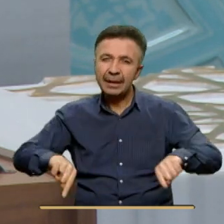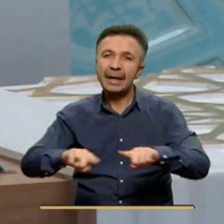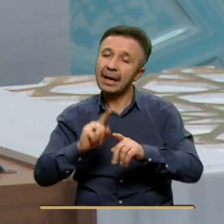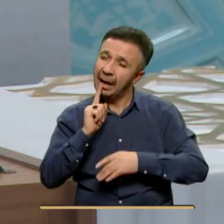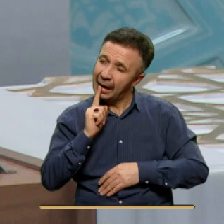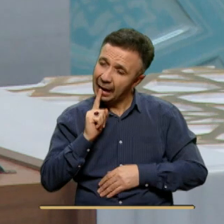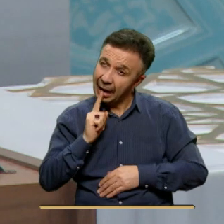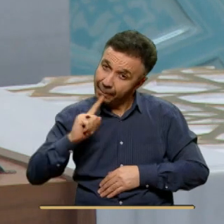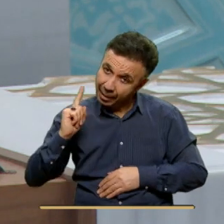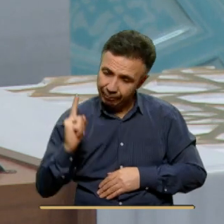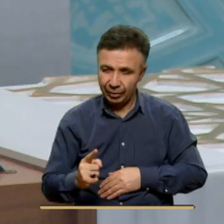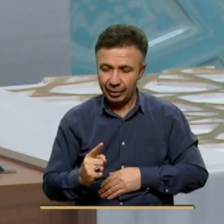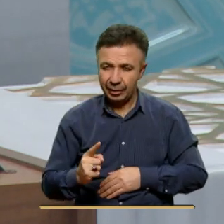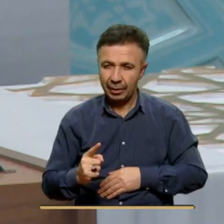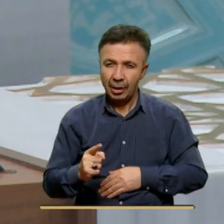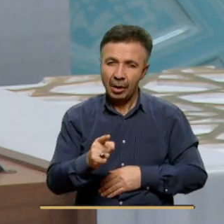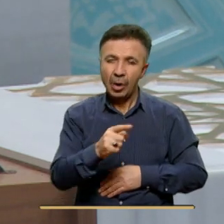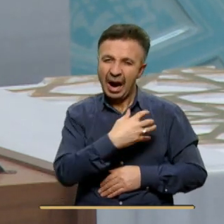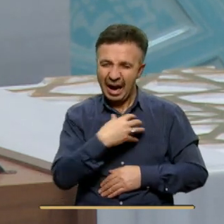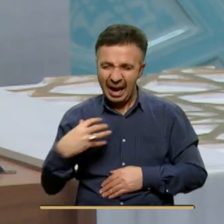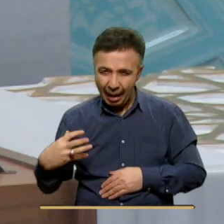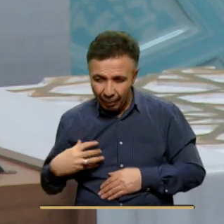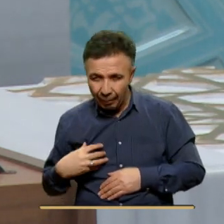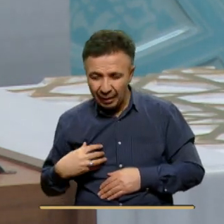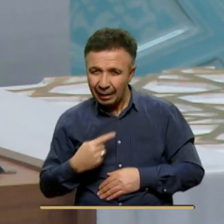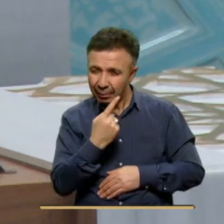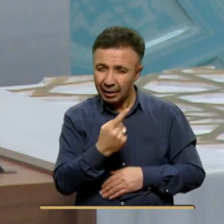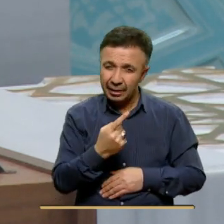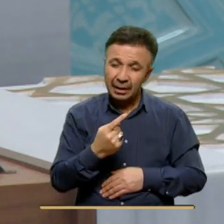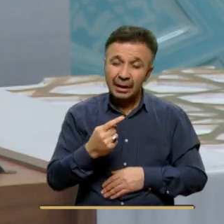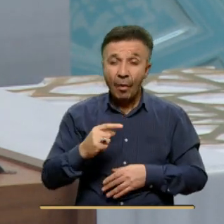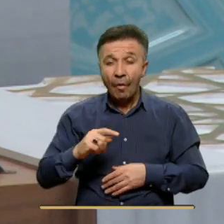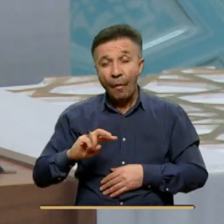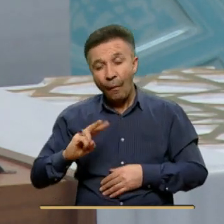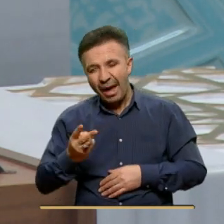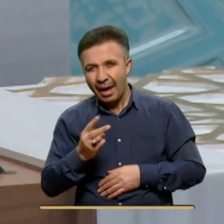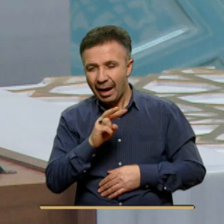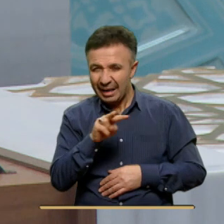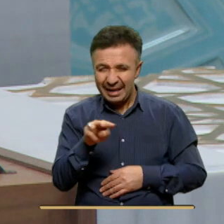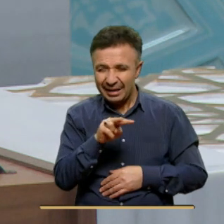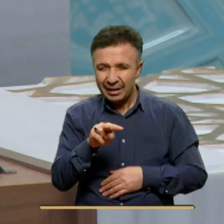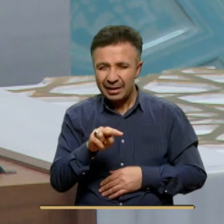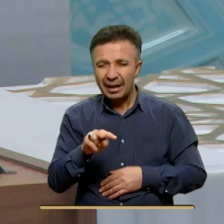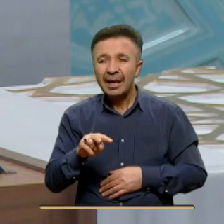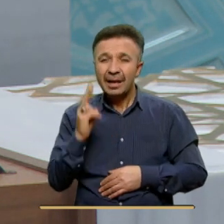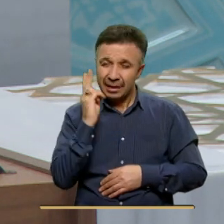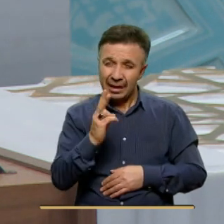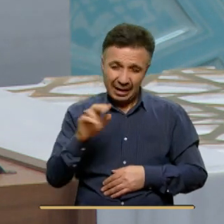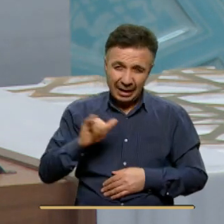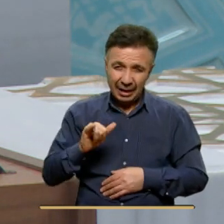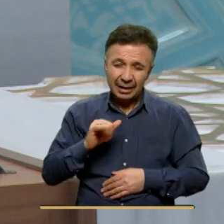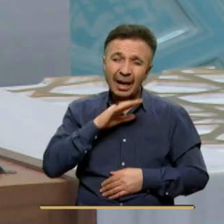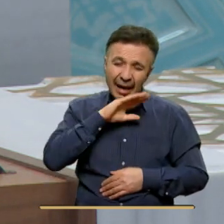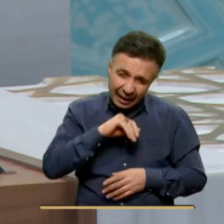Onlardan birisi veyahut da her ikisi senin yanında ihtiyarlığa kavuşurlarsa